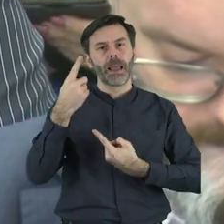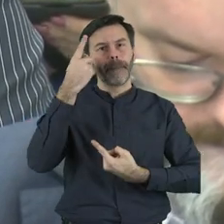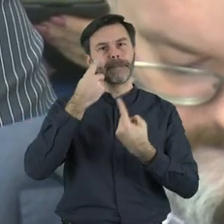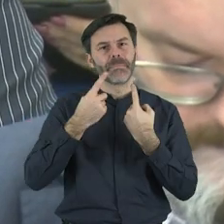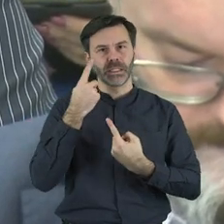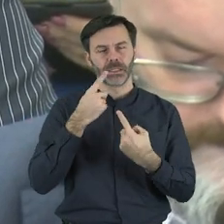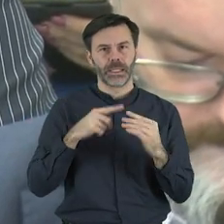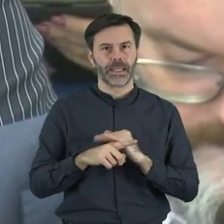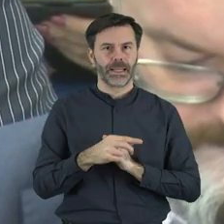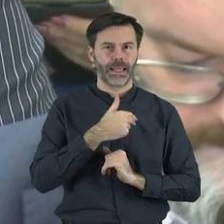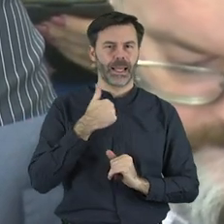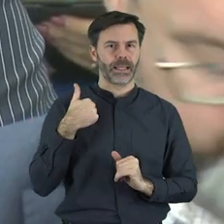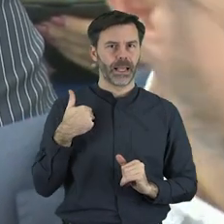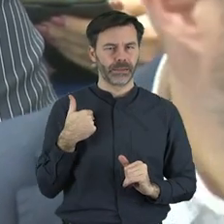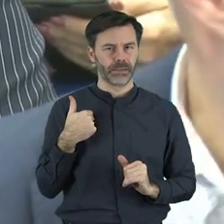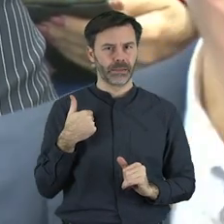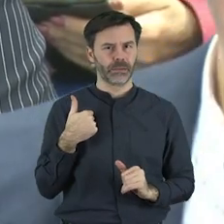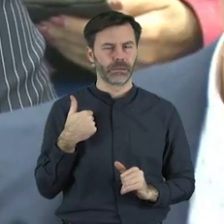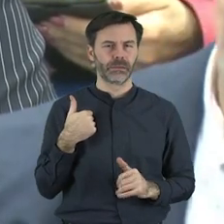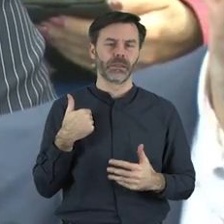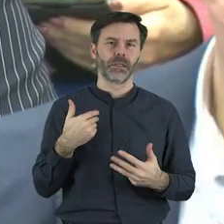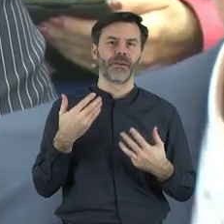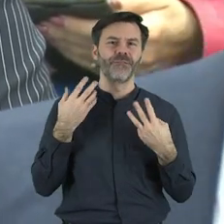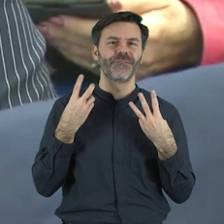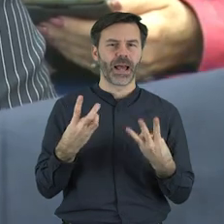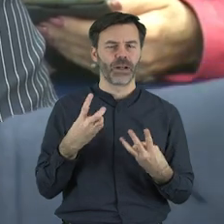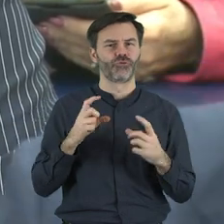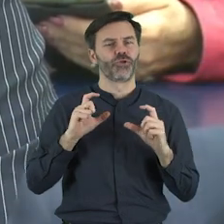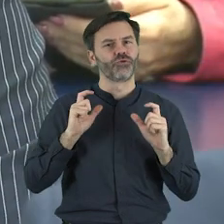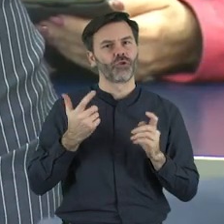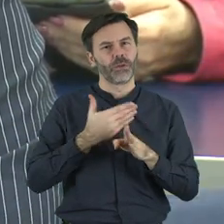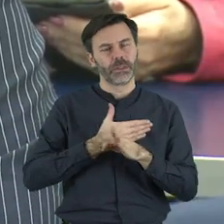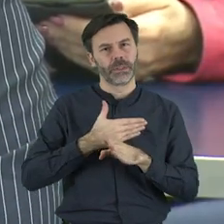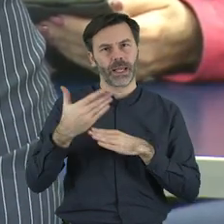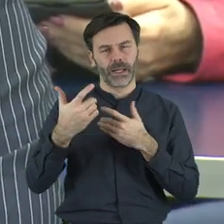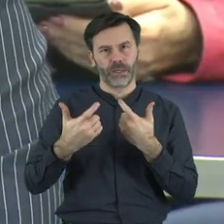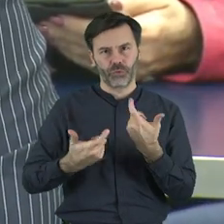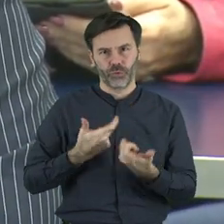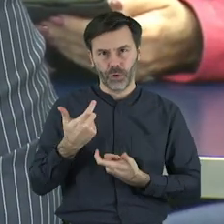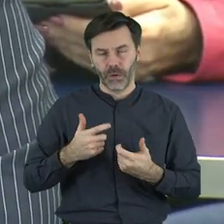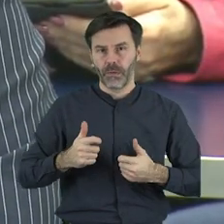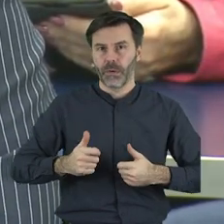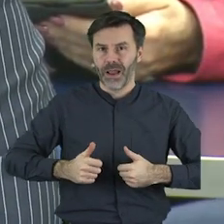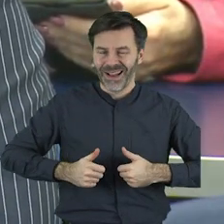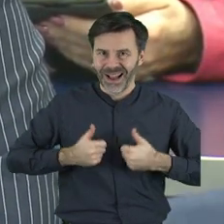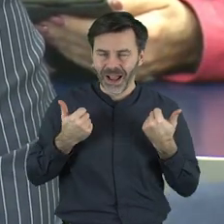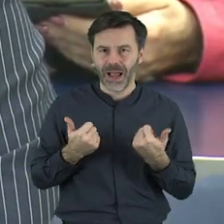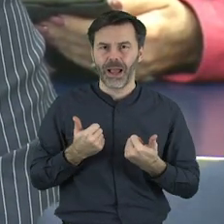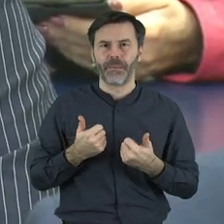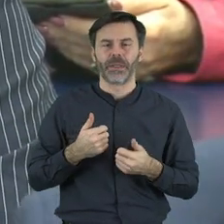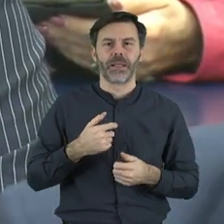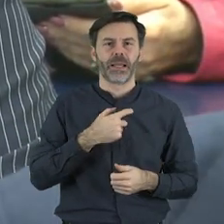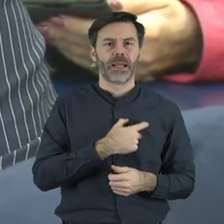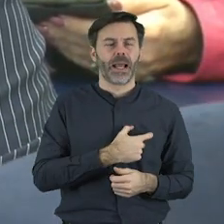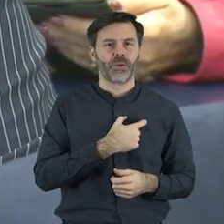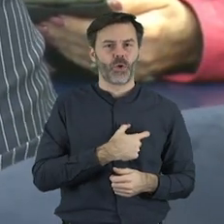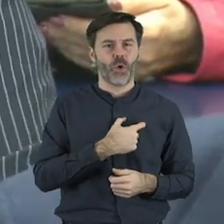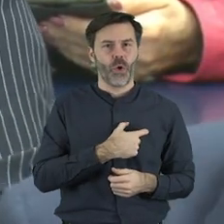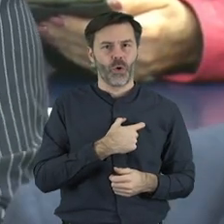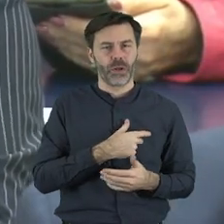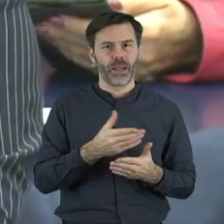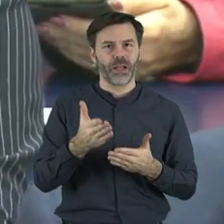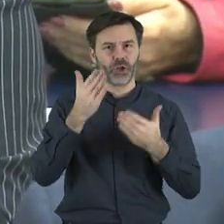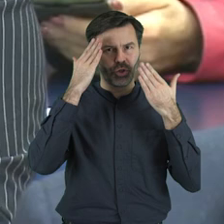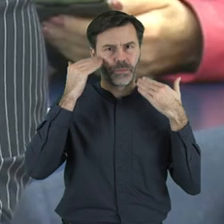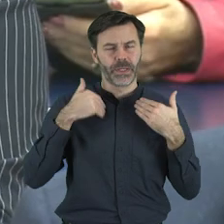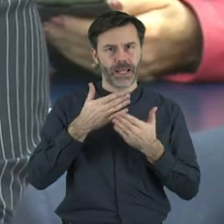zostały podjęte, żeby kardiologia inwazyjna w sieradzkim szpitalu miała ciągłość. To jest